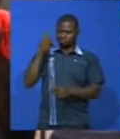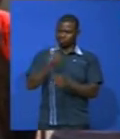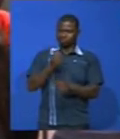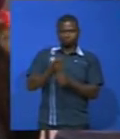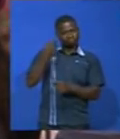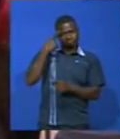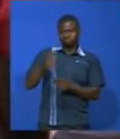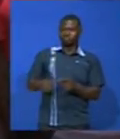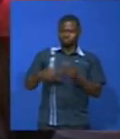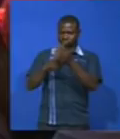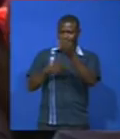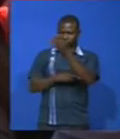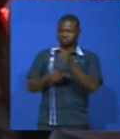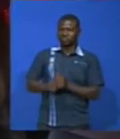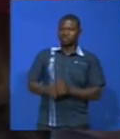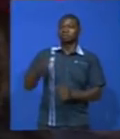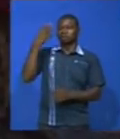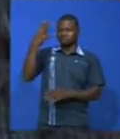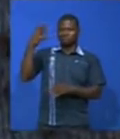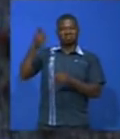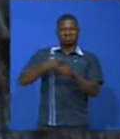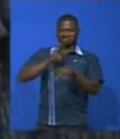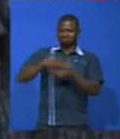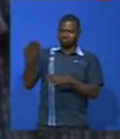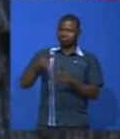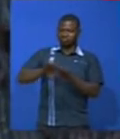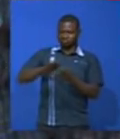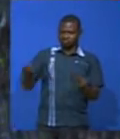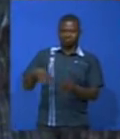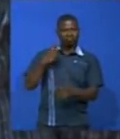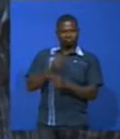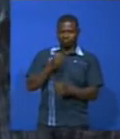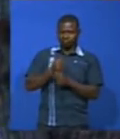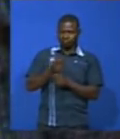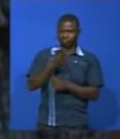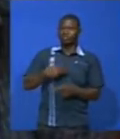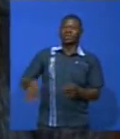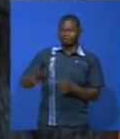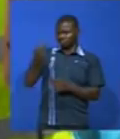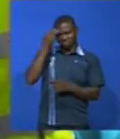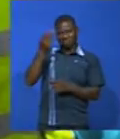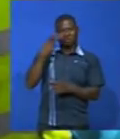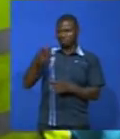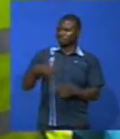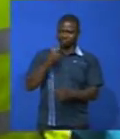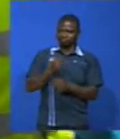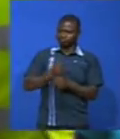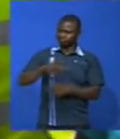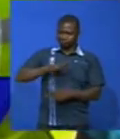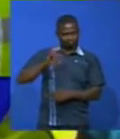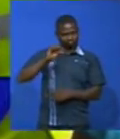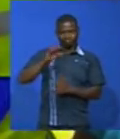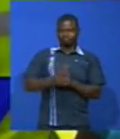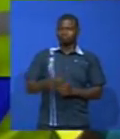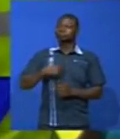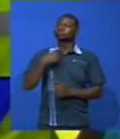Quelques 4 mois après le démarrage effectif du chantier, le ministre des Infrastructures constate l'avancement des travaux. Je peux dire que les travaux